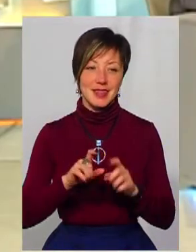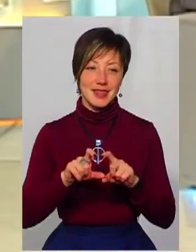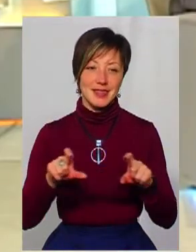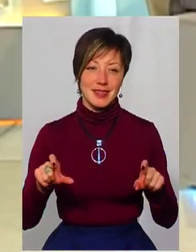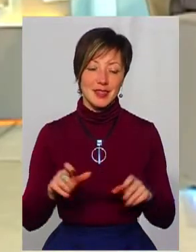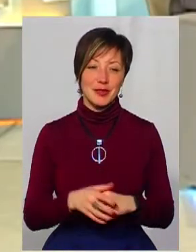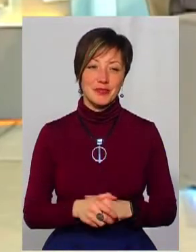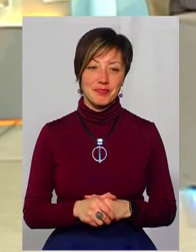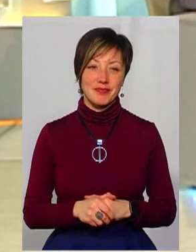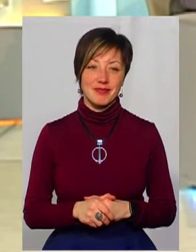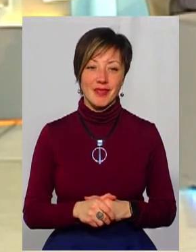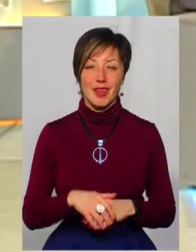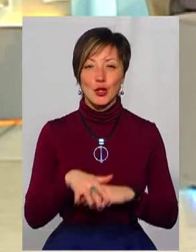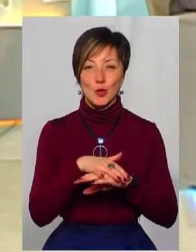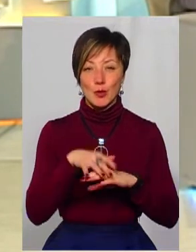наші глядачі зараз